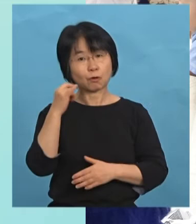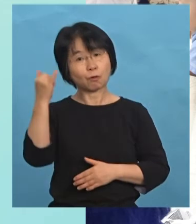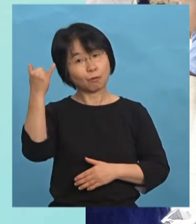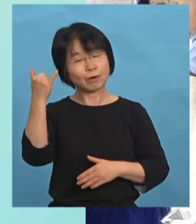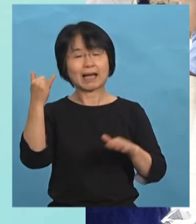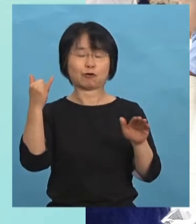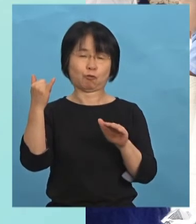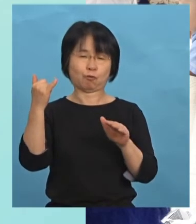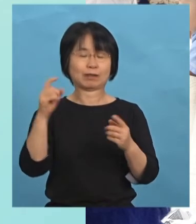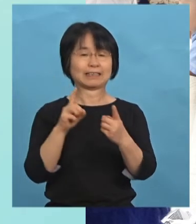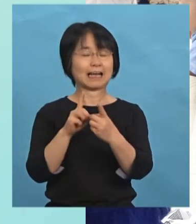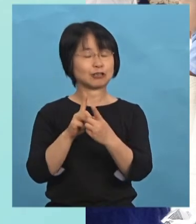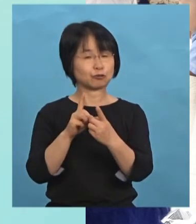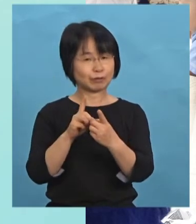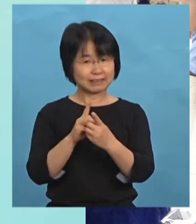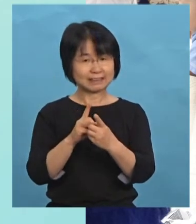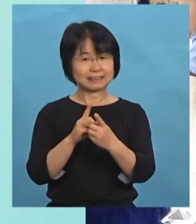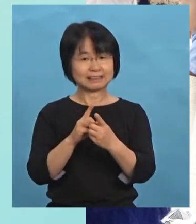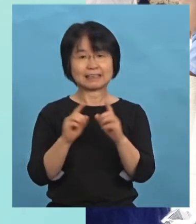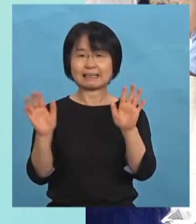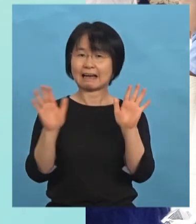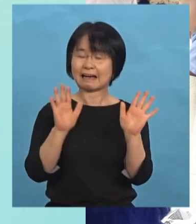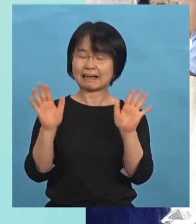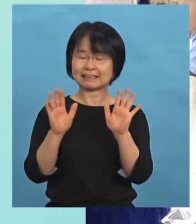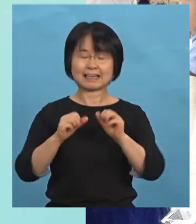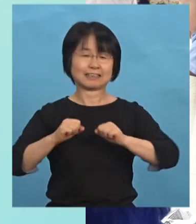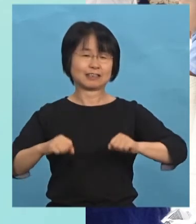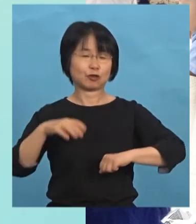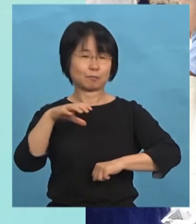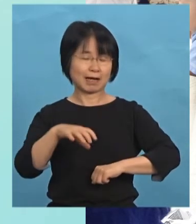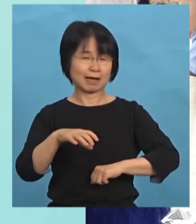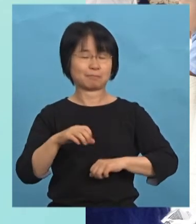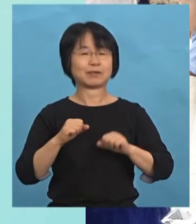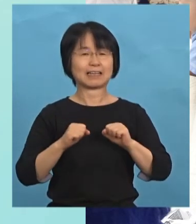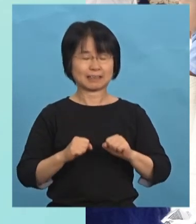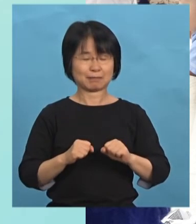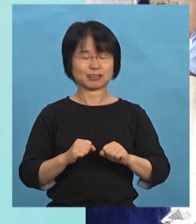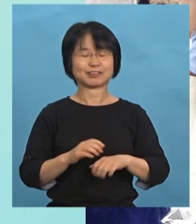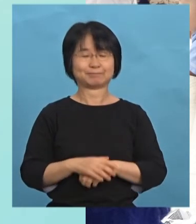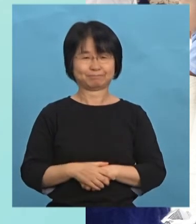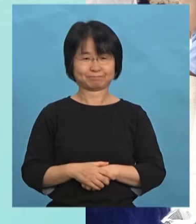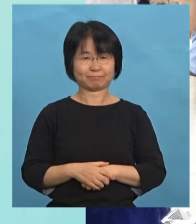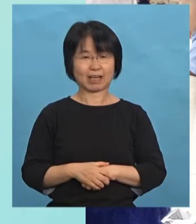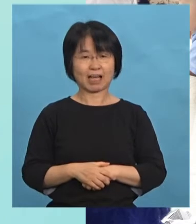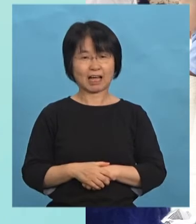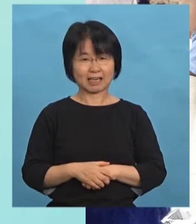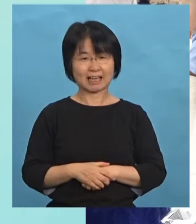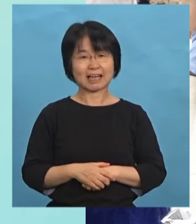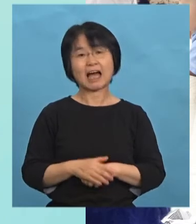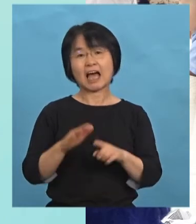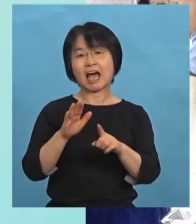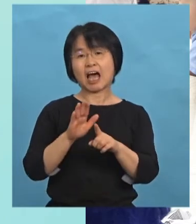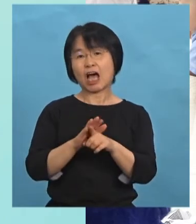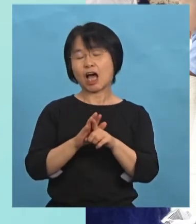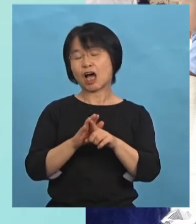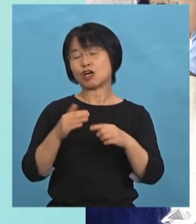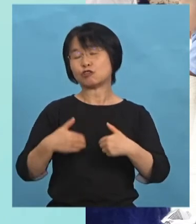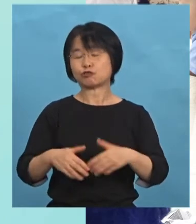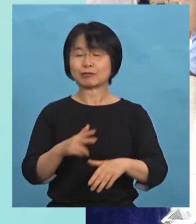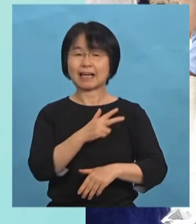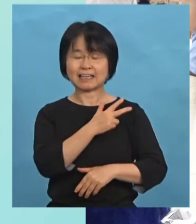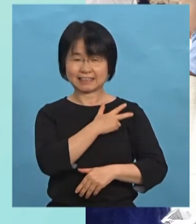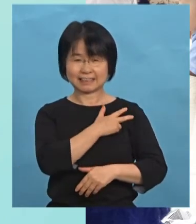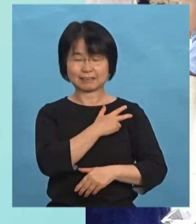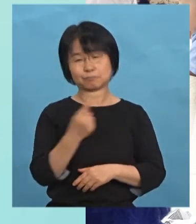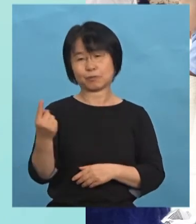催しています。 はい、 そこには助産師さんも格付きに来てくださっているので、お母さんのお体に関する相談も